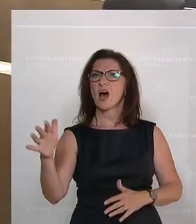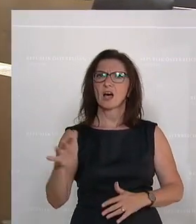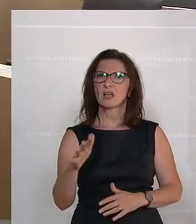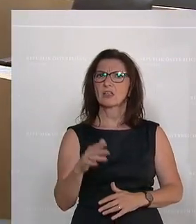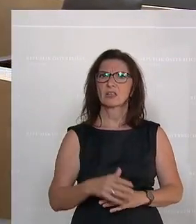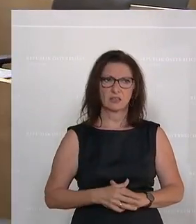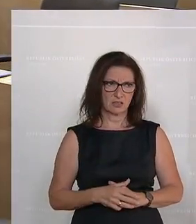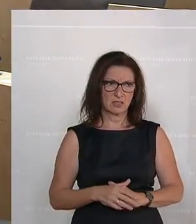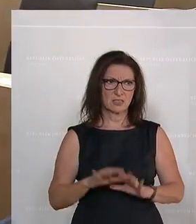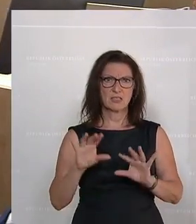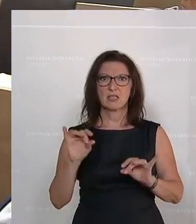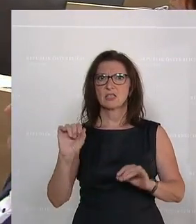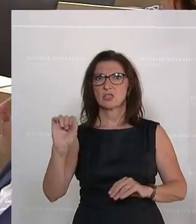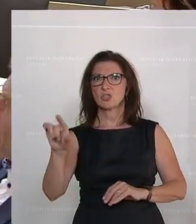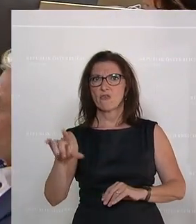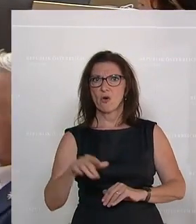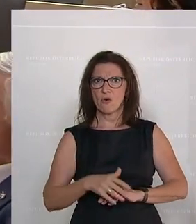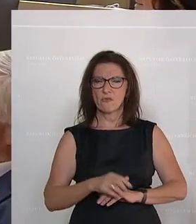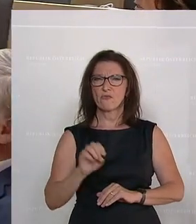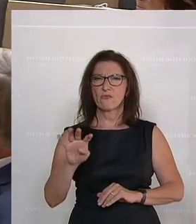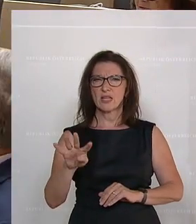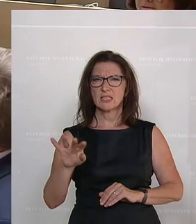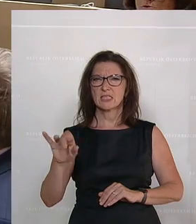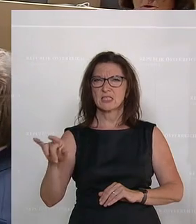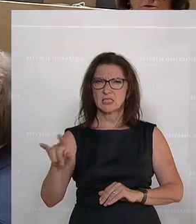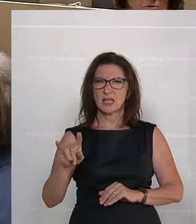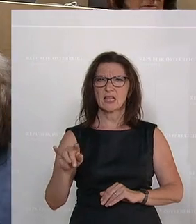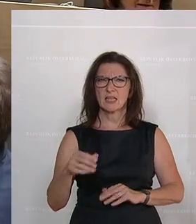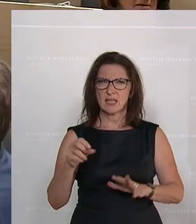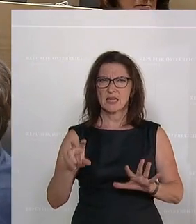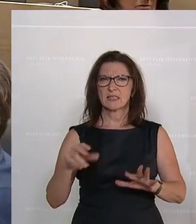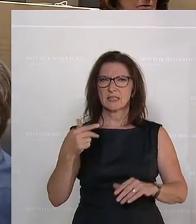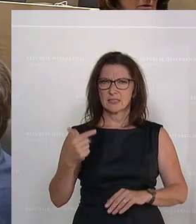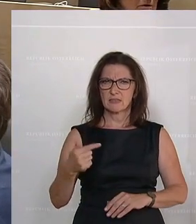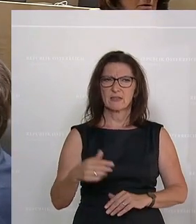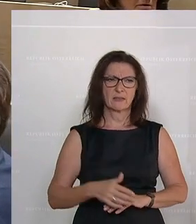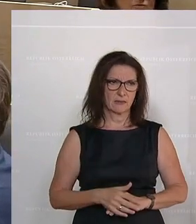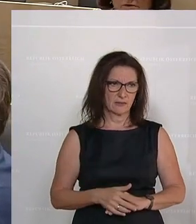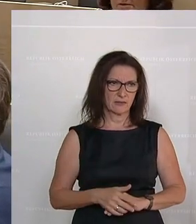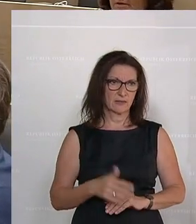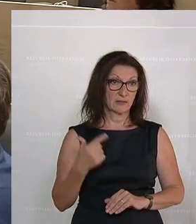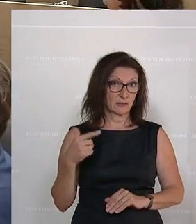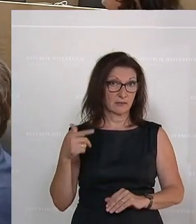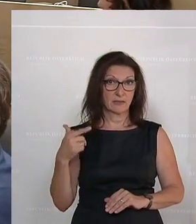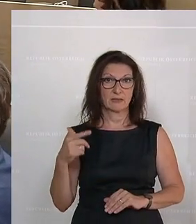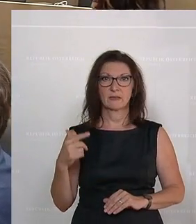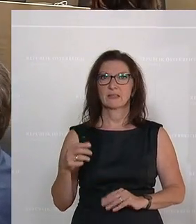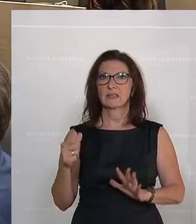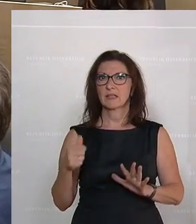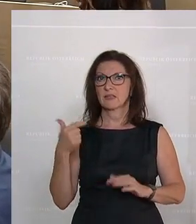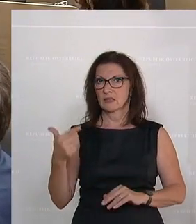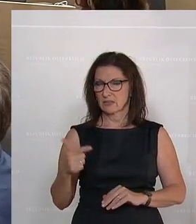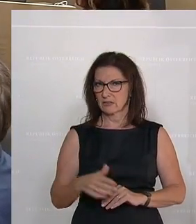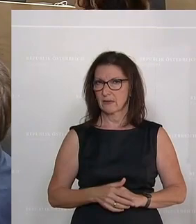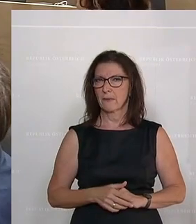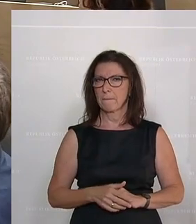18 12 14 16 18 20 22 14 2006 waren es